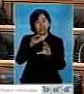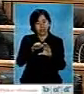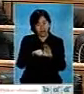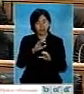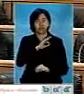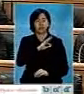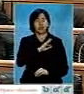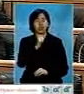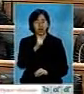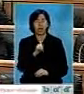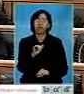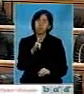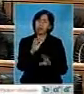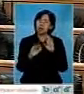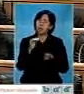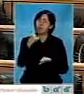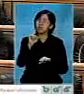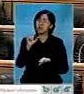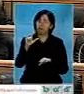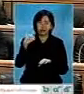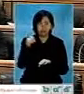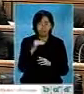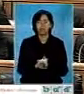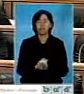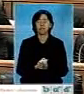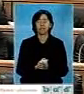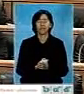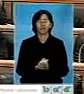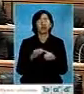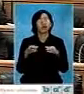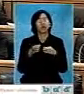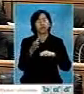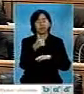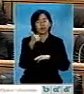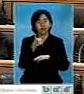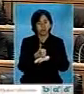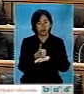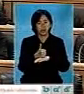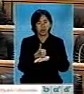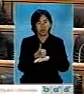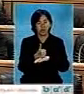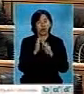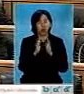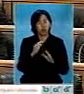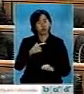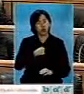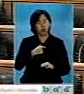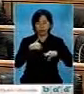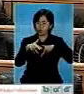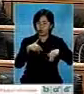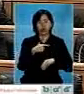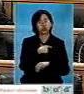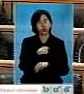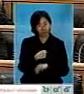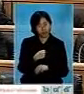พรรคมีเป็น10ล้านหลายพรรคครับเป็นพรรคการเมืองที่ได้รับการยอมรับจากพี่น้องประชาช